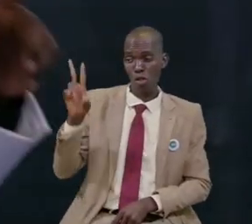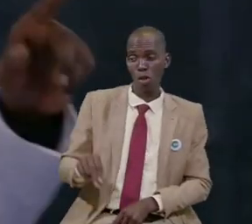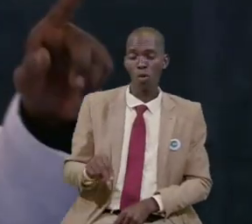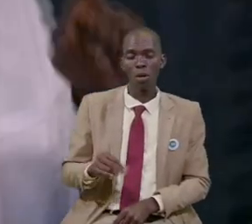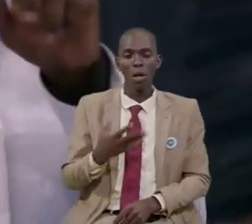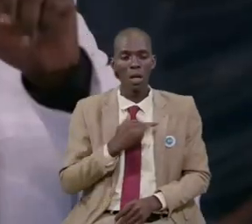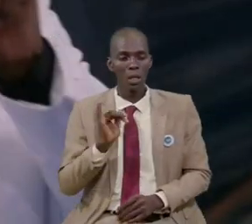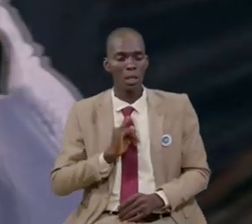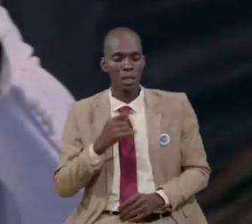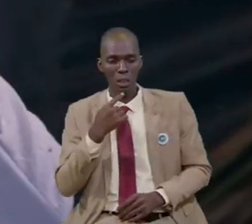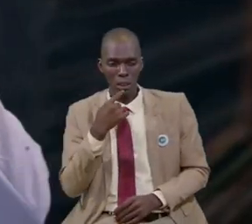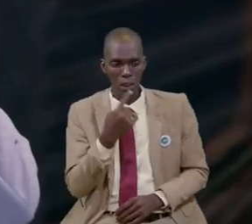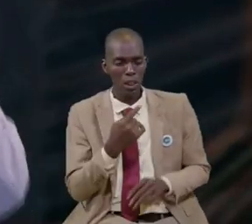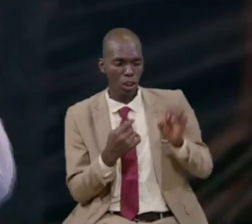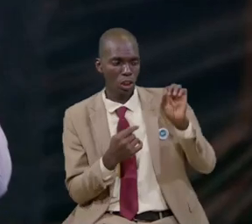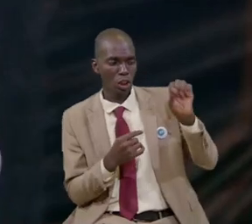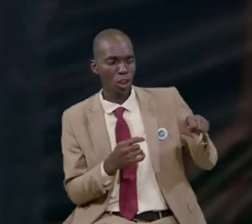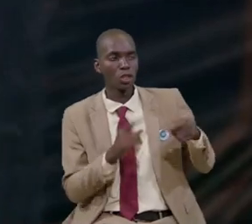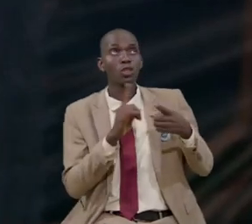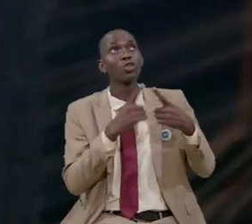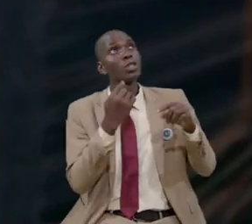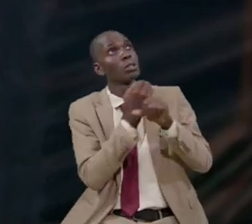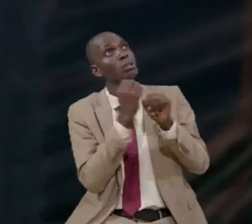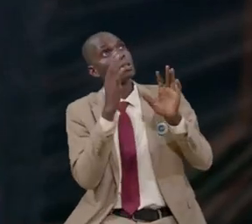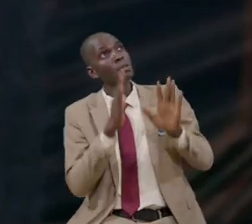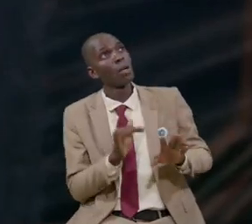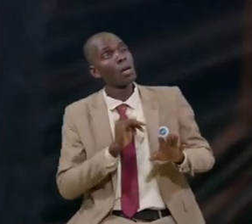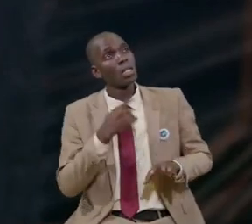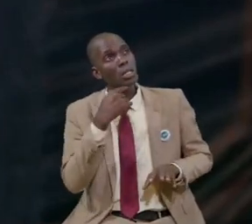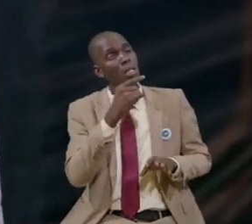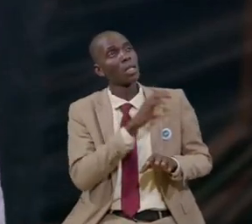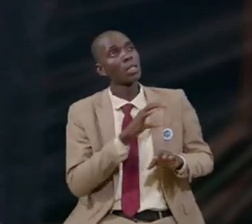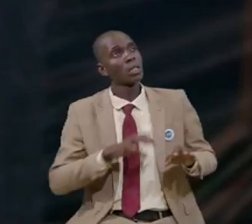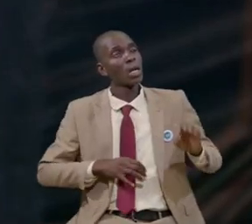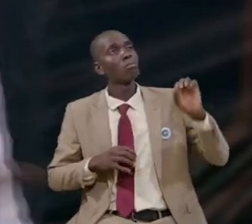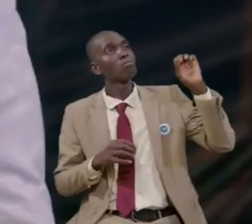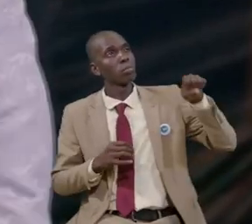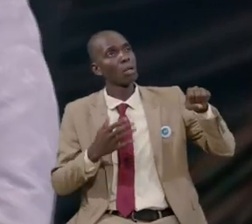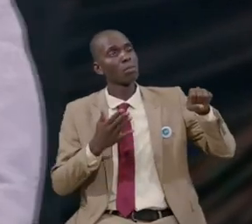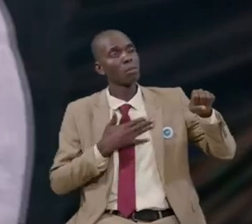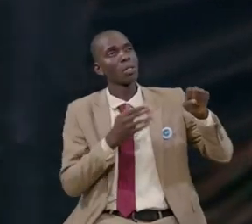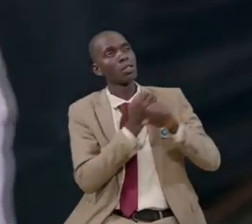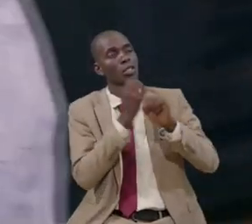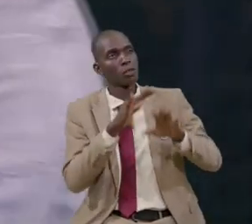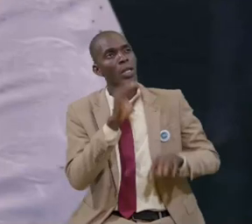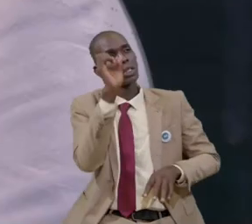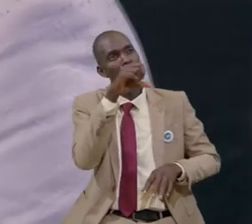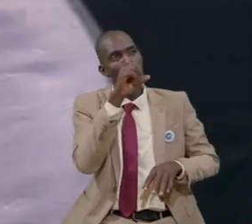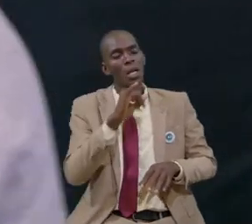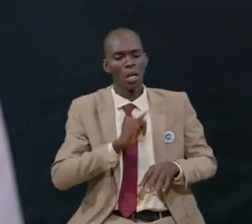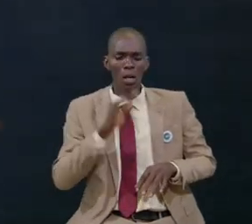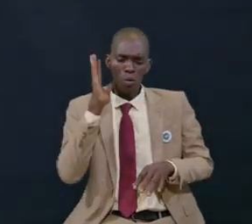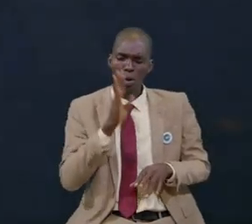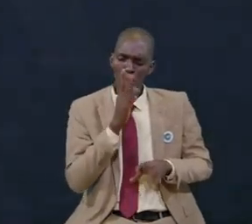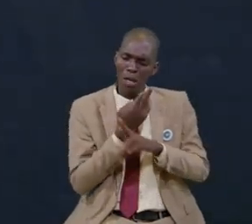oui, oh merci, je dis oui à Christ mon sauveur, que je serai racheté et j'aurai